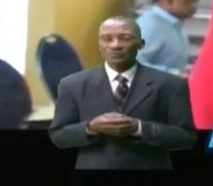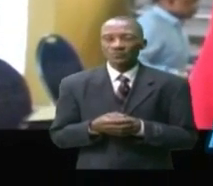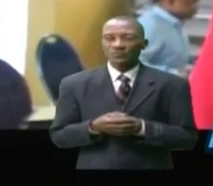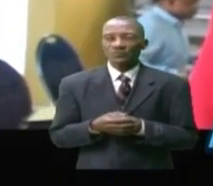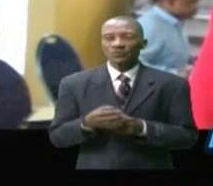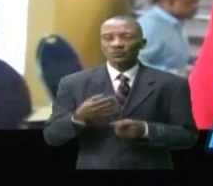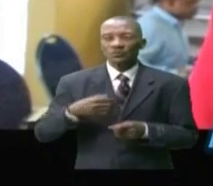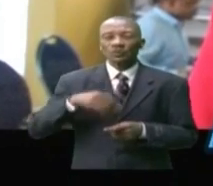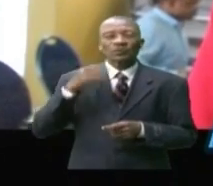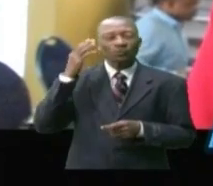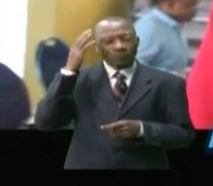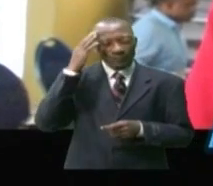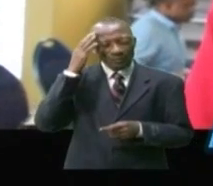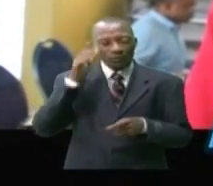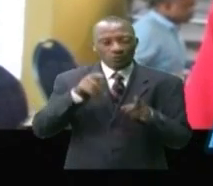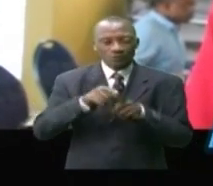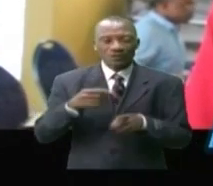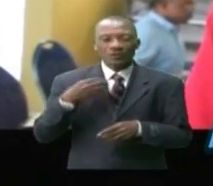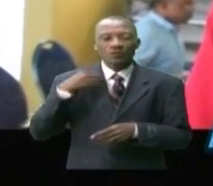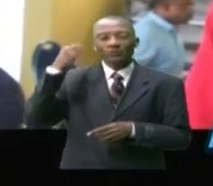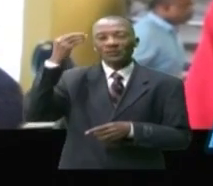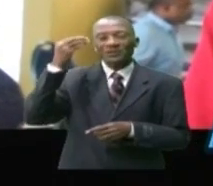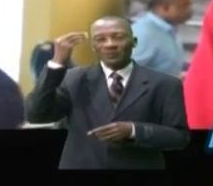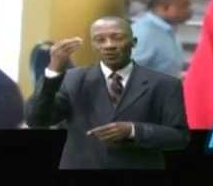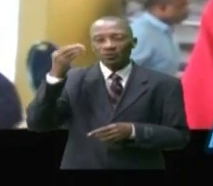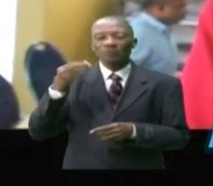pourront être mises en avant pour nous